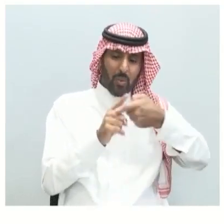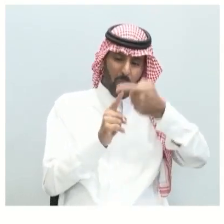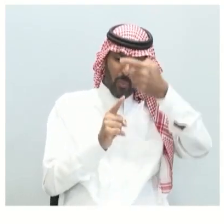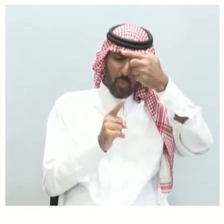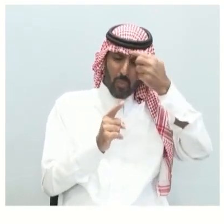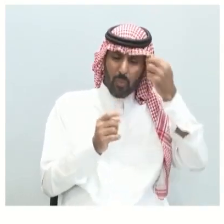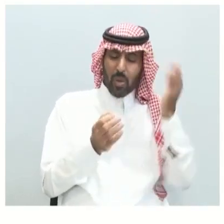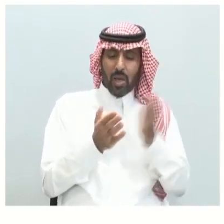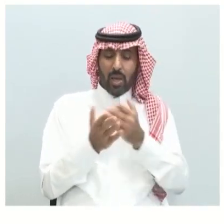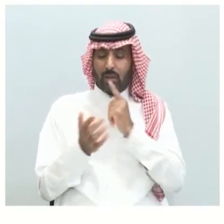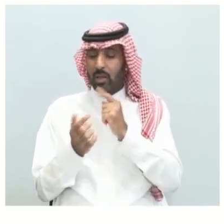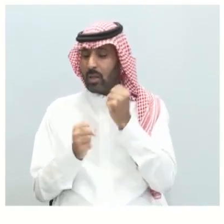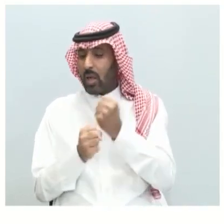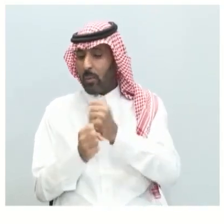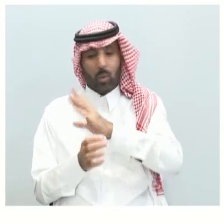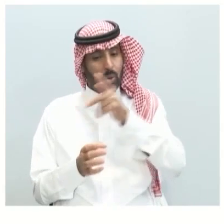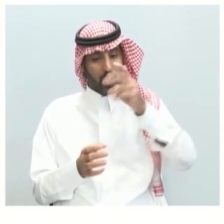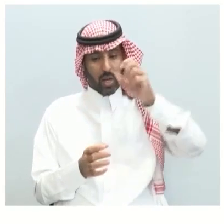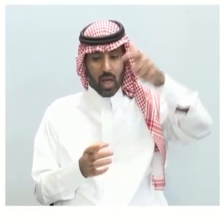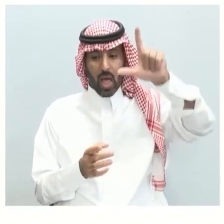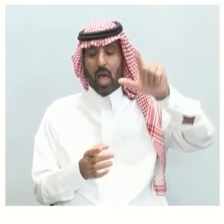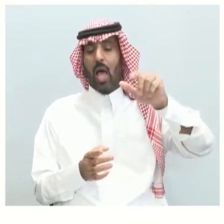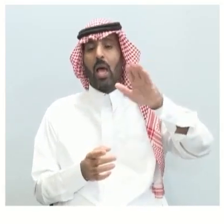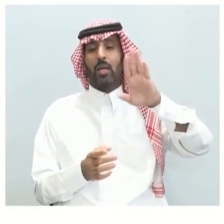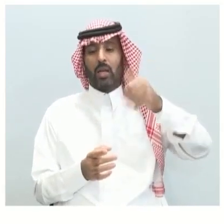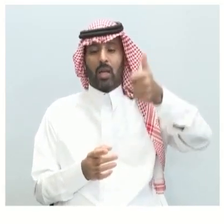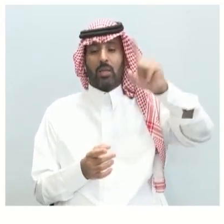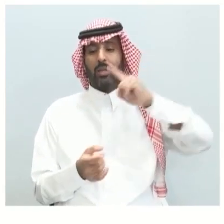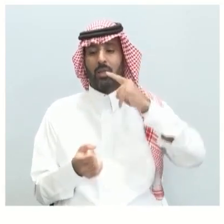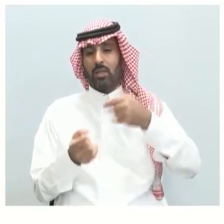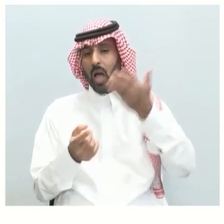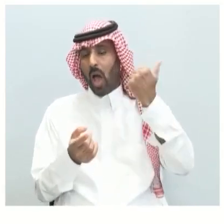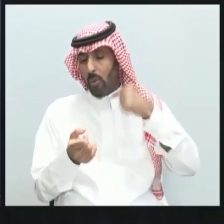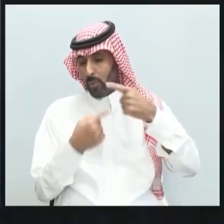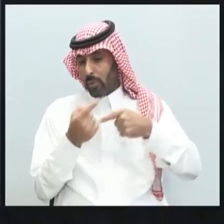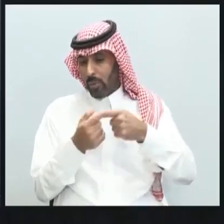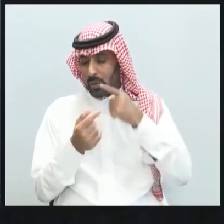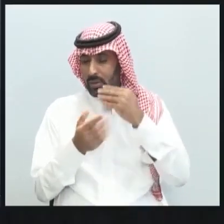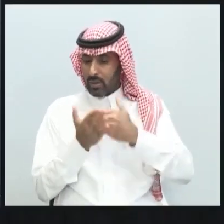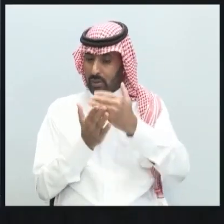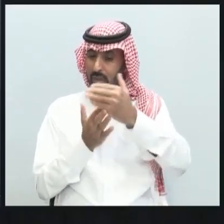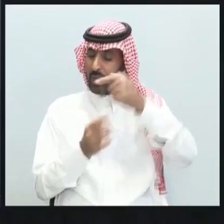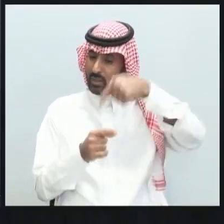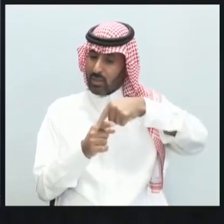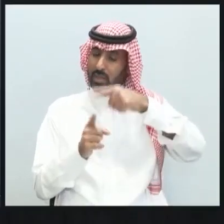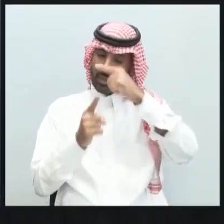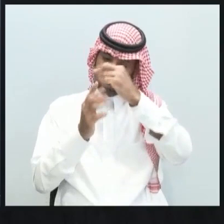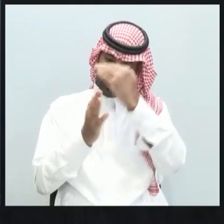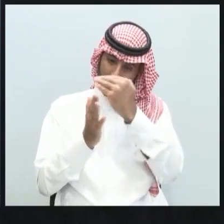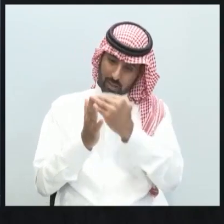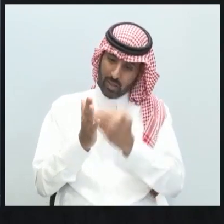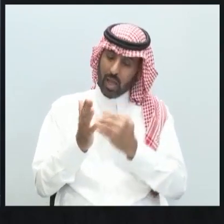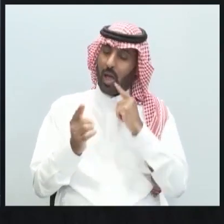شارل وقام به ج نساك قد سبق اساسا تطوير التدريج بالكفن فا استخدموه قبل ان يتم